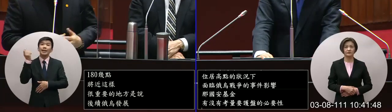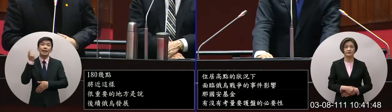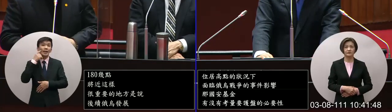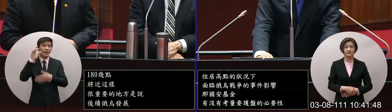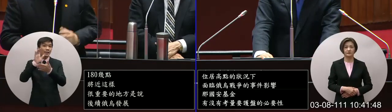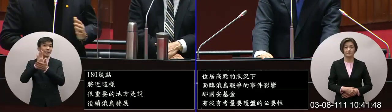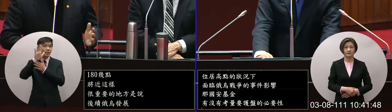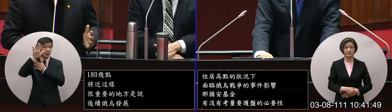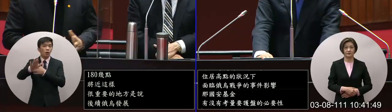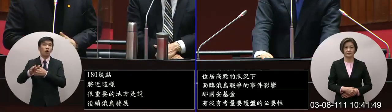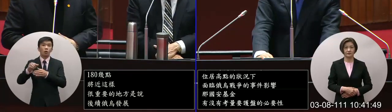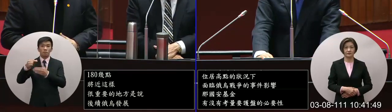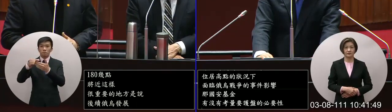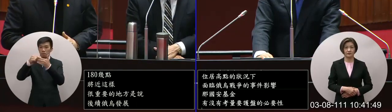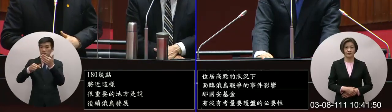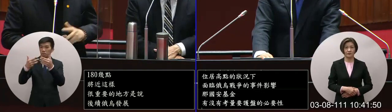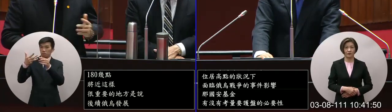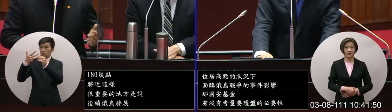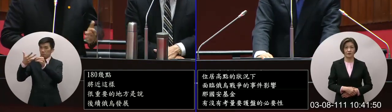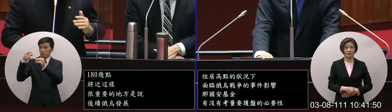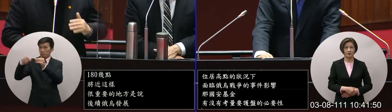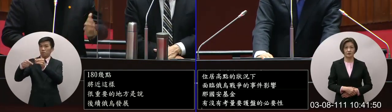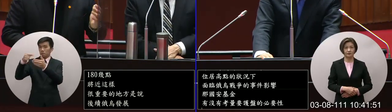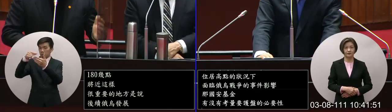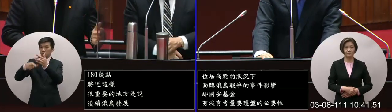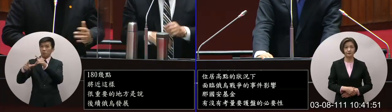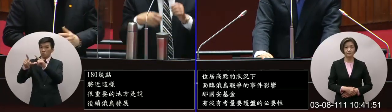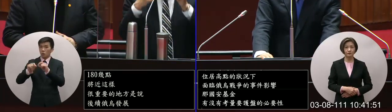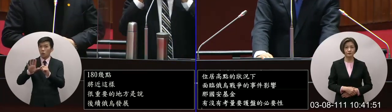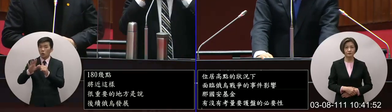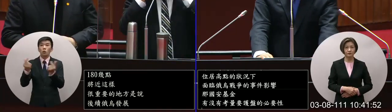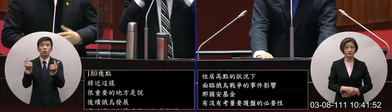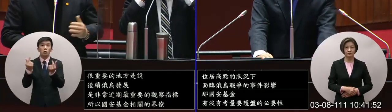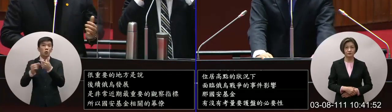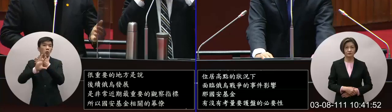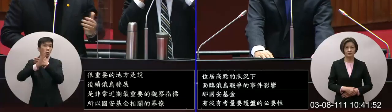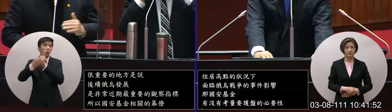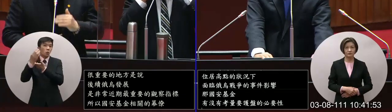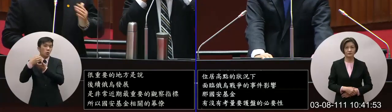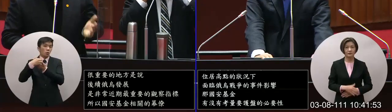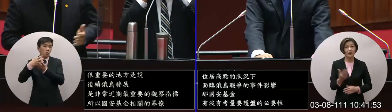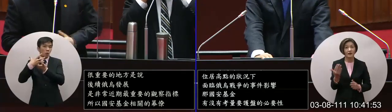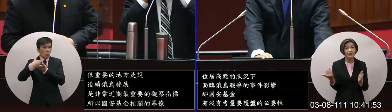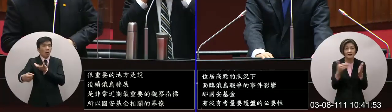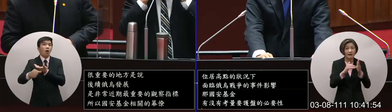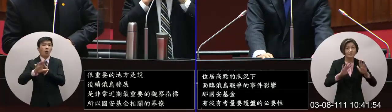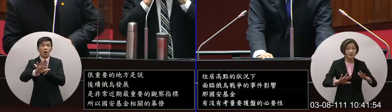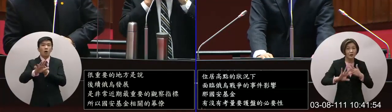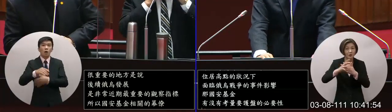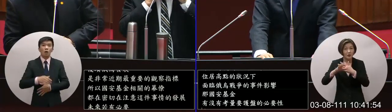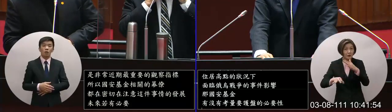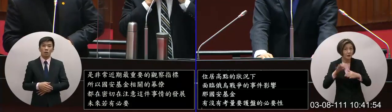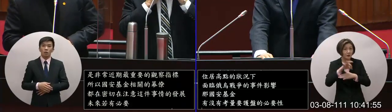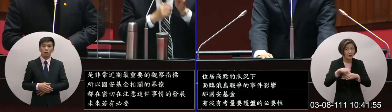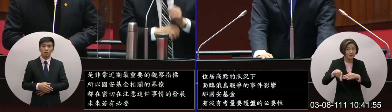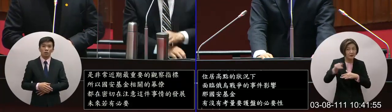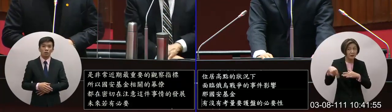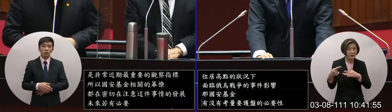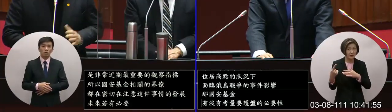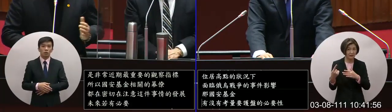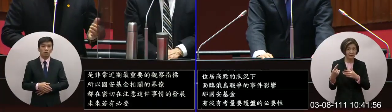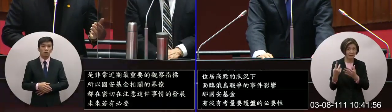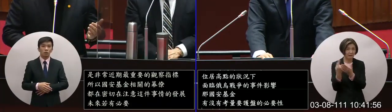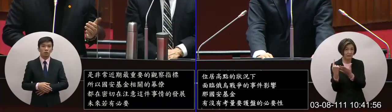安基金管理条例第八条所相关的外资大量移出国内金融市场， 目前外资就已经开始都在跑了、啊。